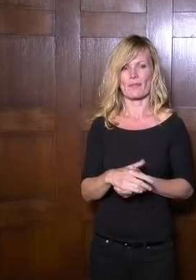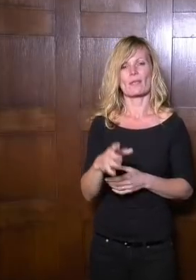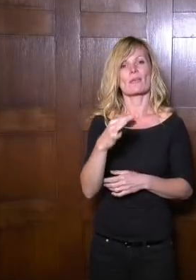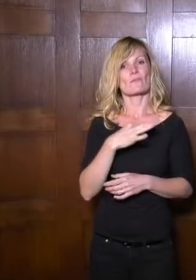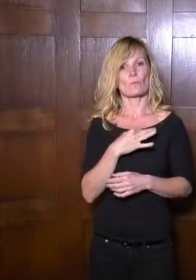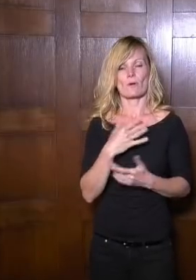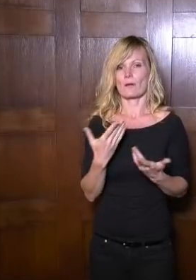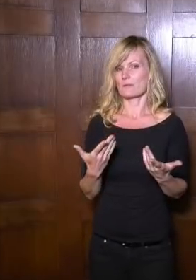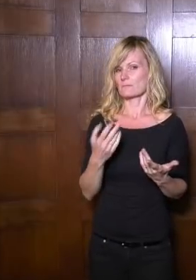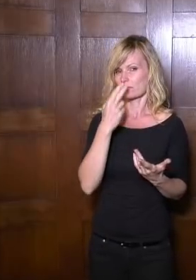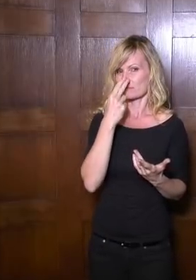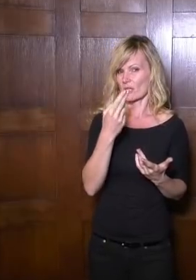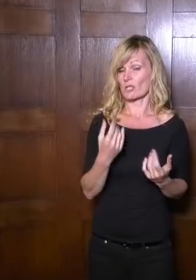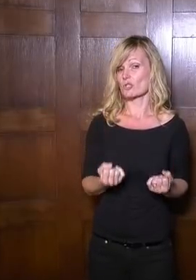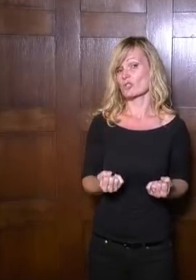eine